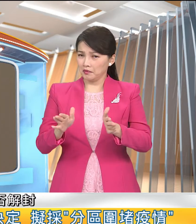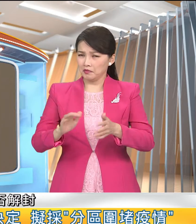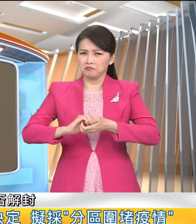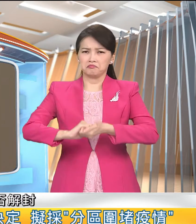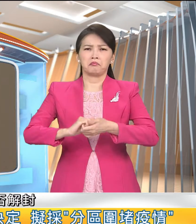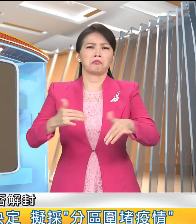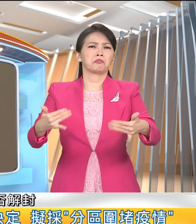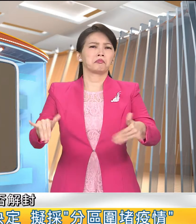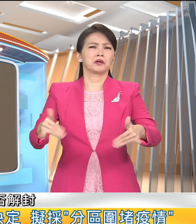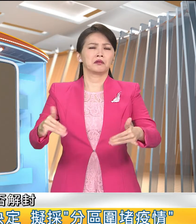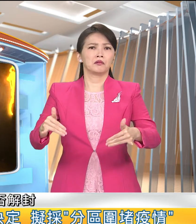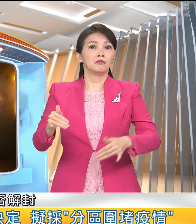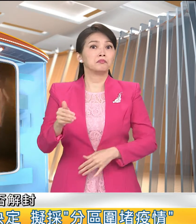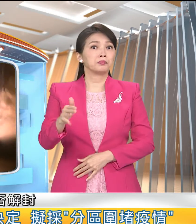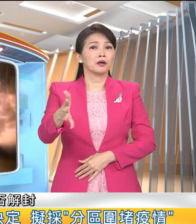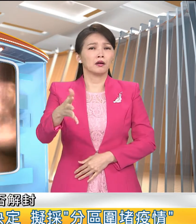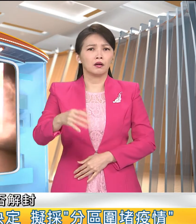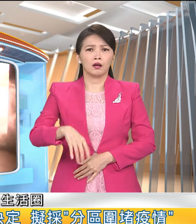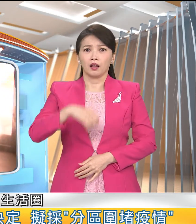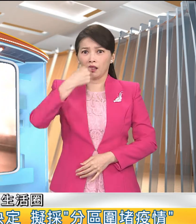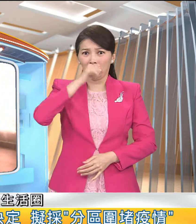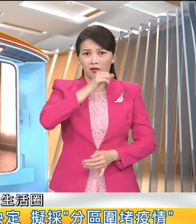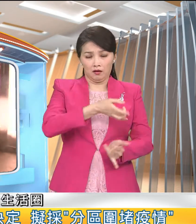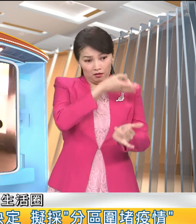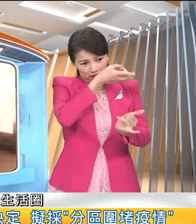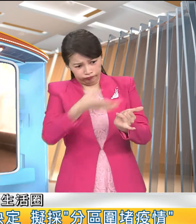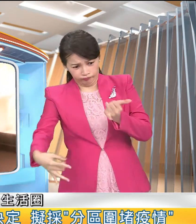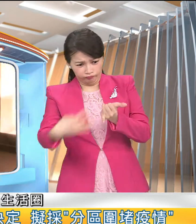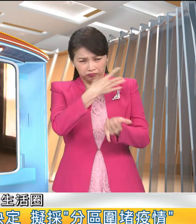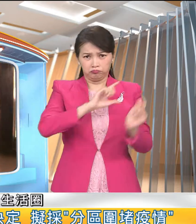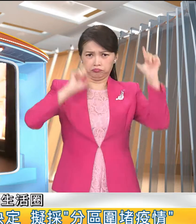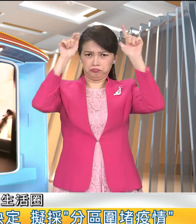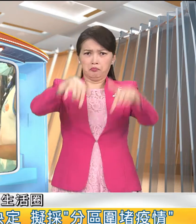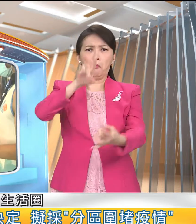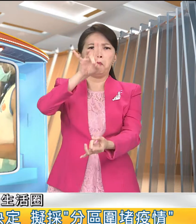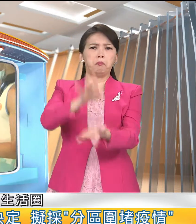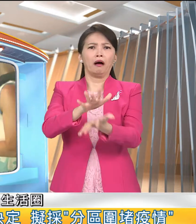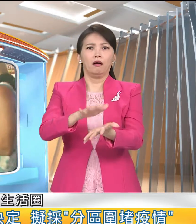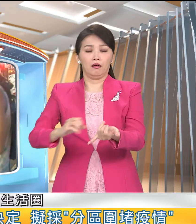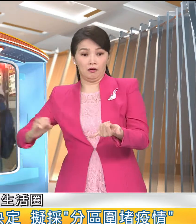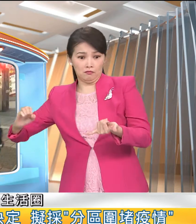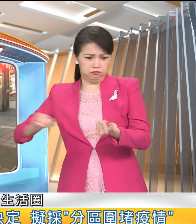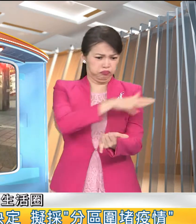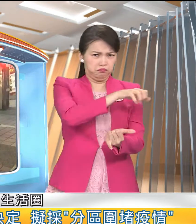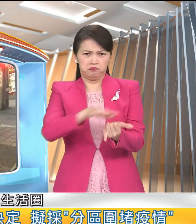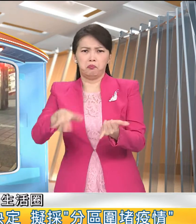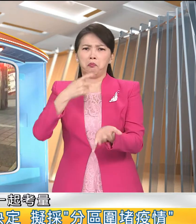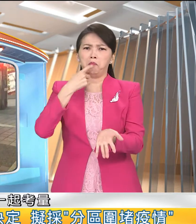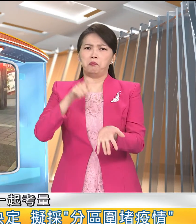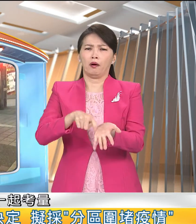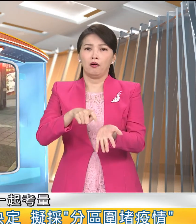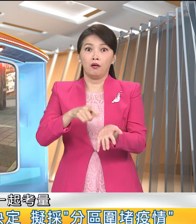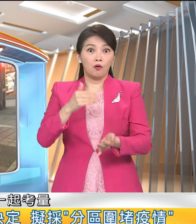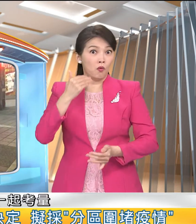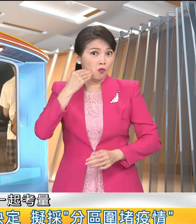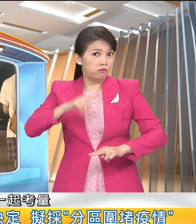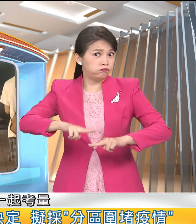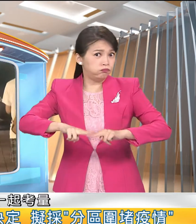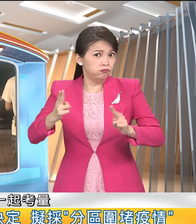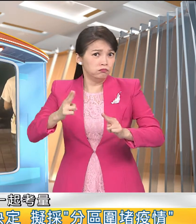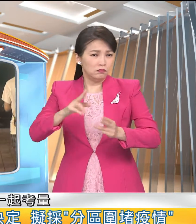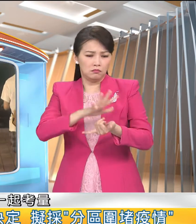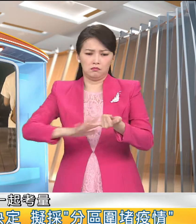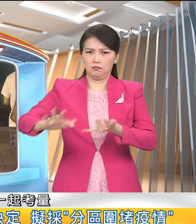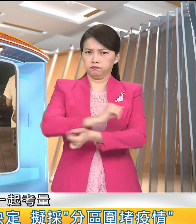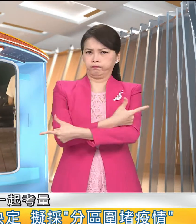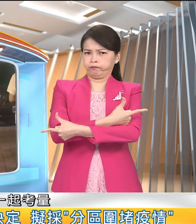前还没有决定是否解封。由于台湾是一日生活圈，因此会全国整